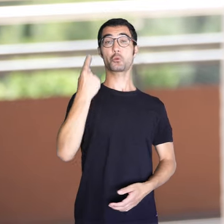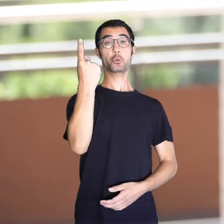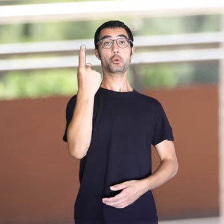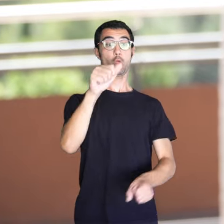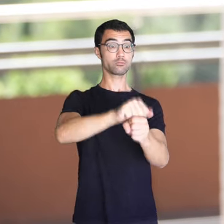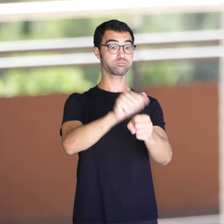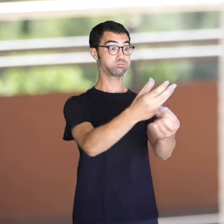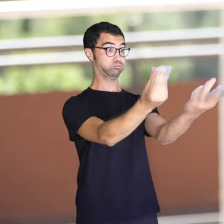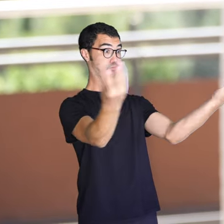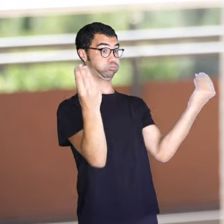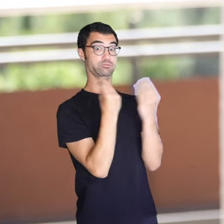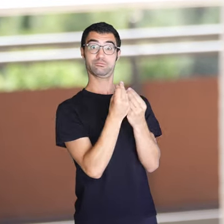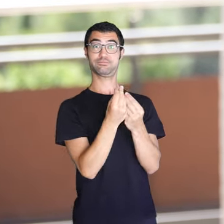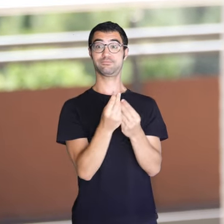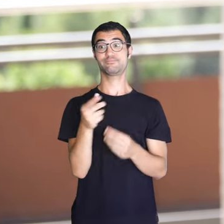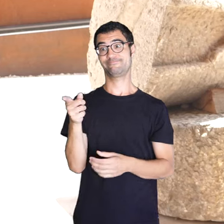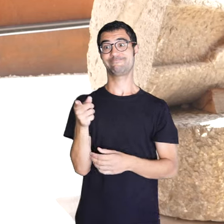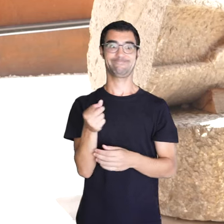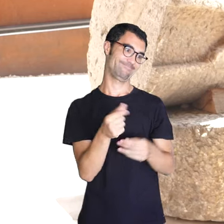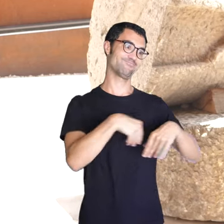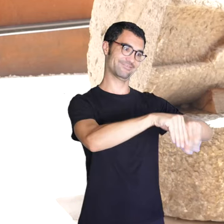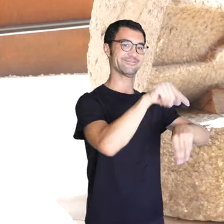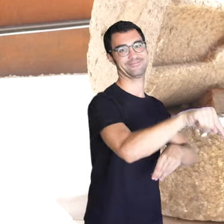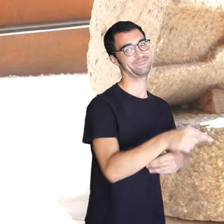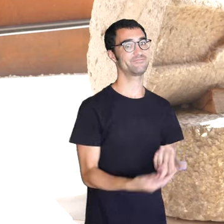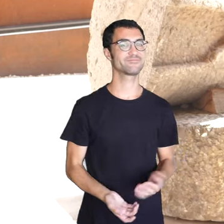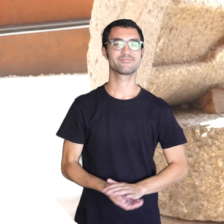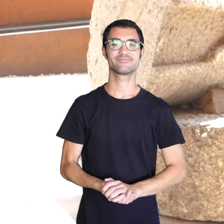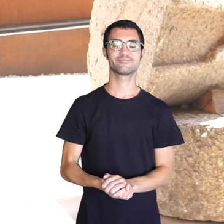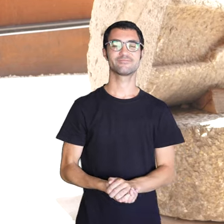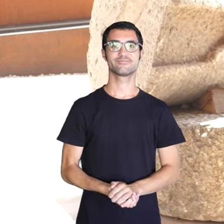i treballador n'hi havia 21. Llavors